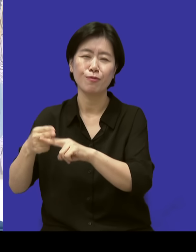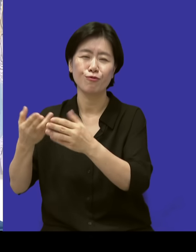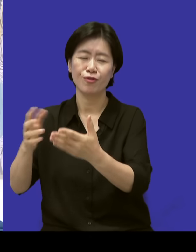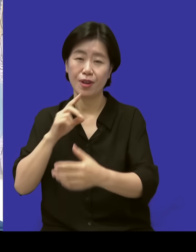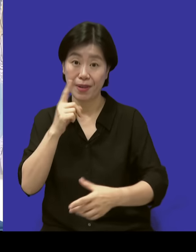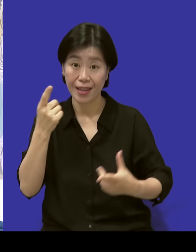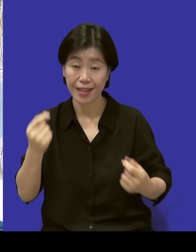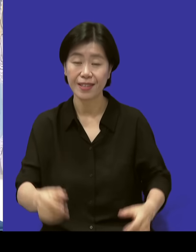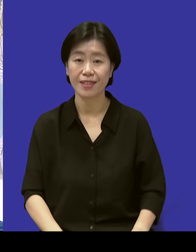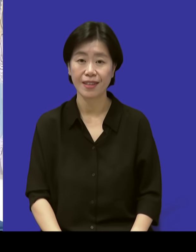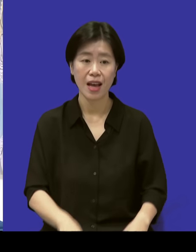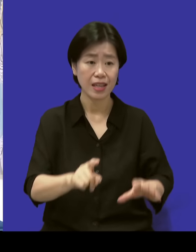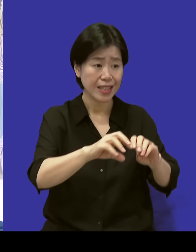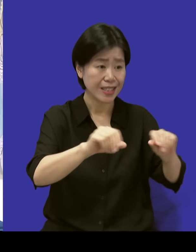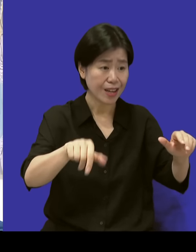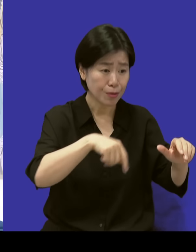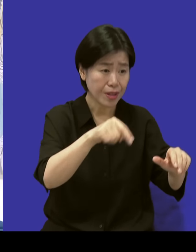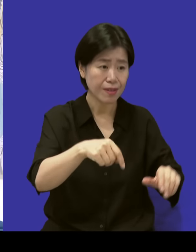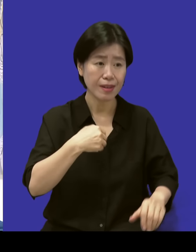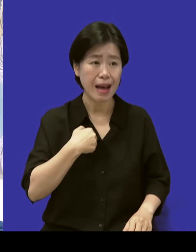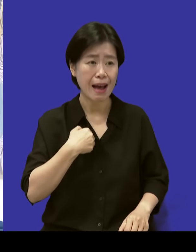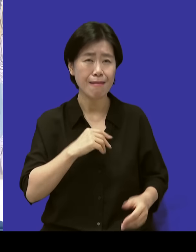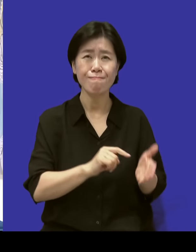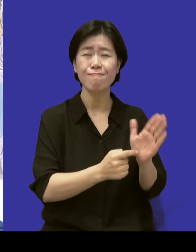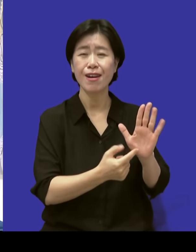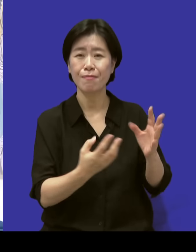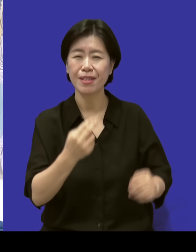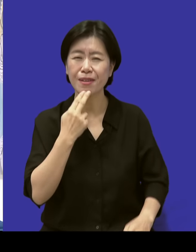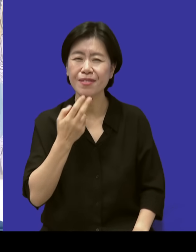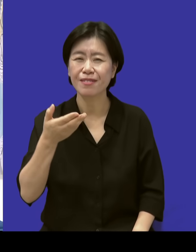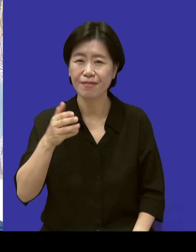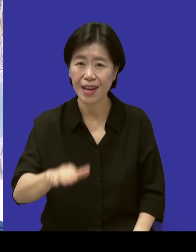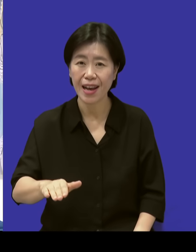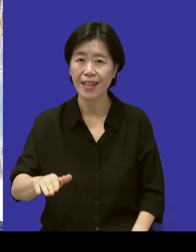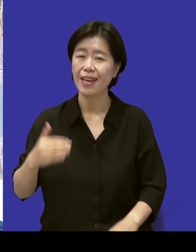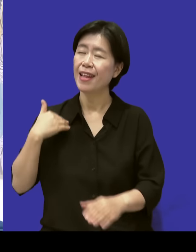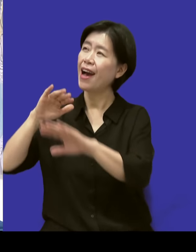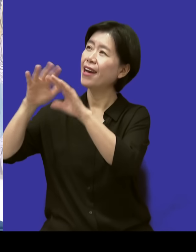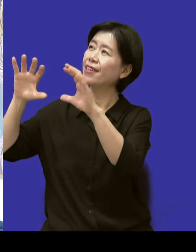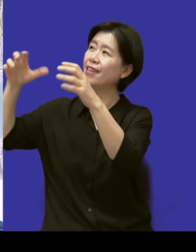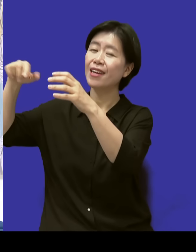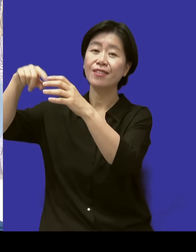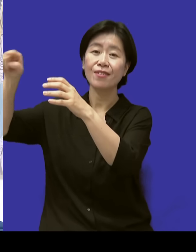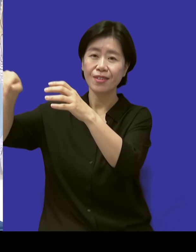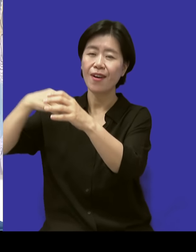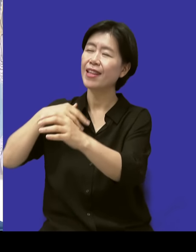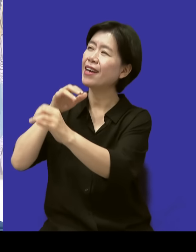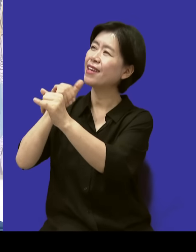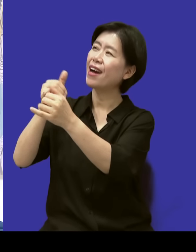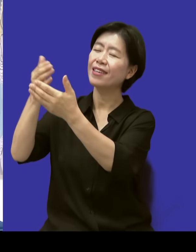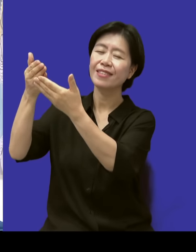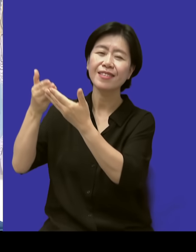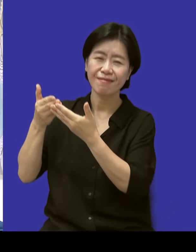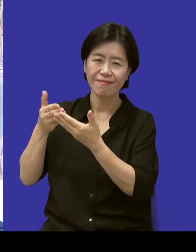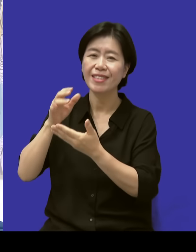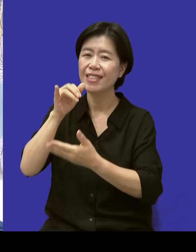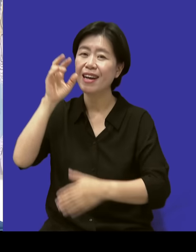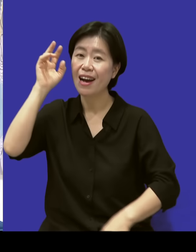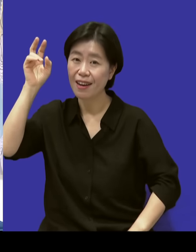나게 일을 하고 있지만 하늘에서는 이제 별과 같이 영원히 빛날 수 있는 그런 상급을 예비해